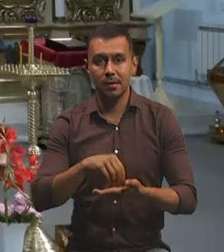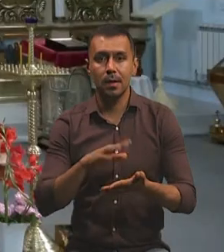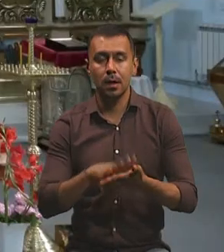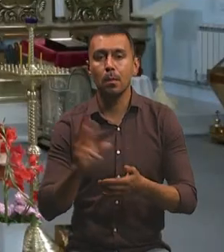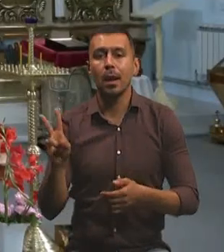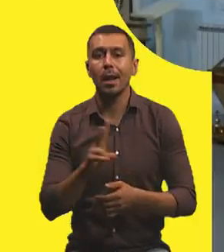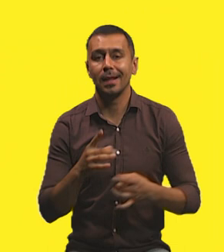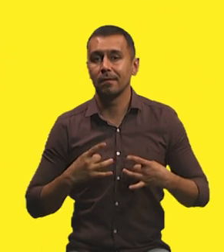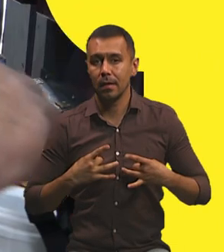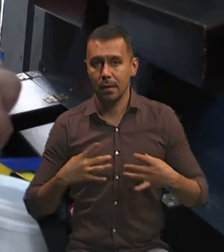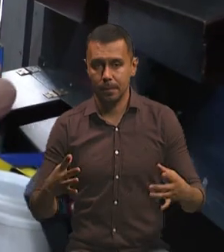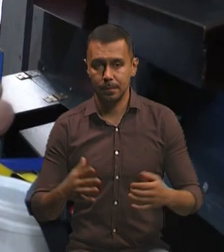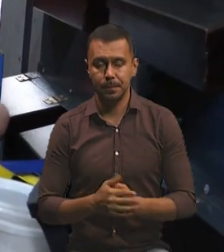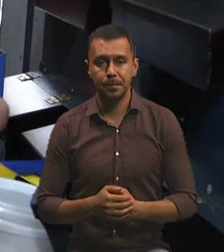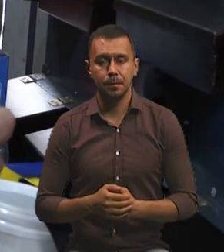релігійні свята.